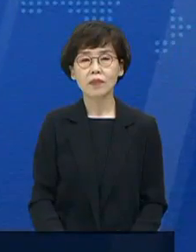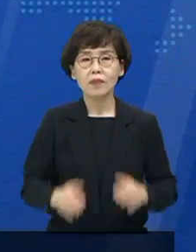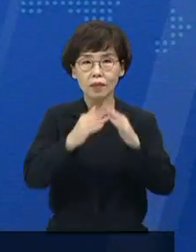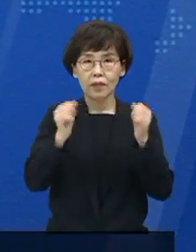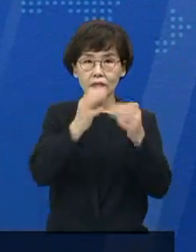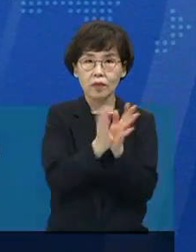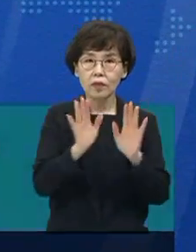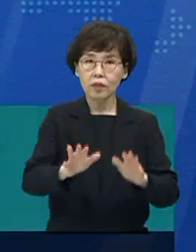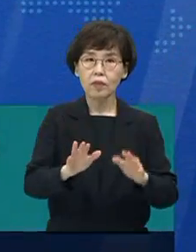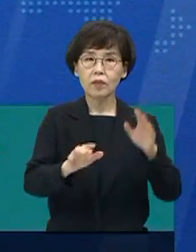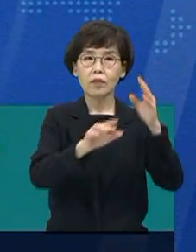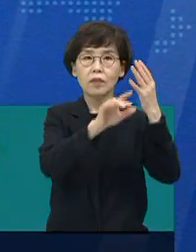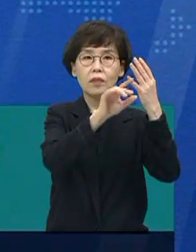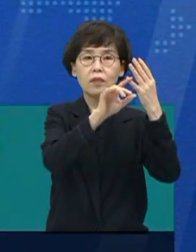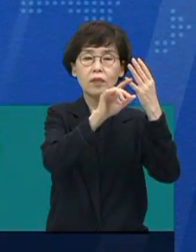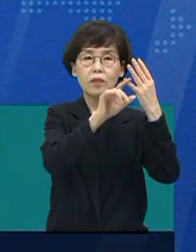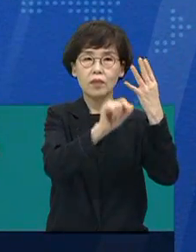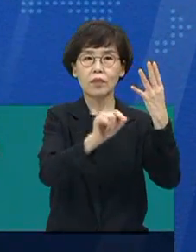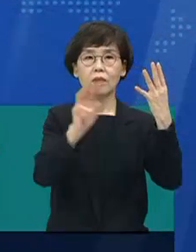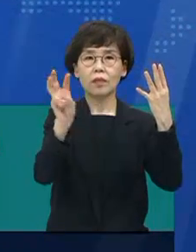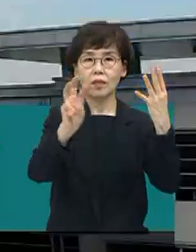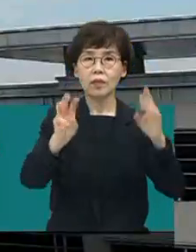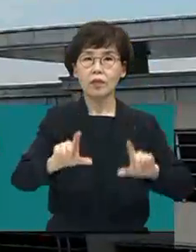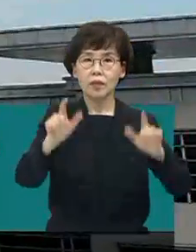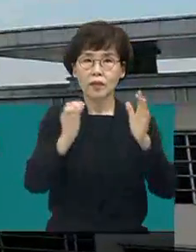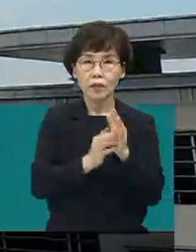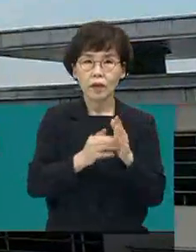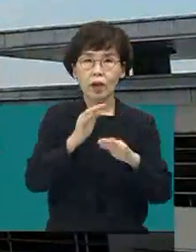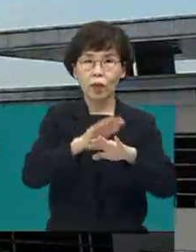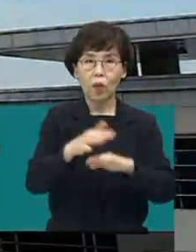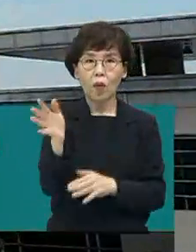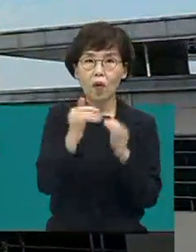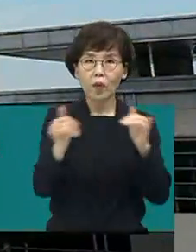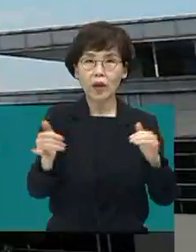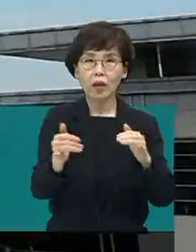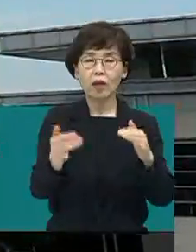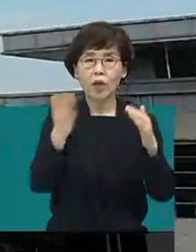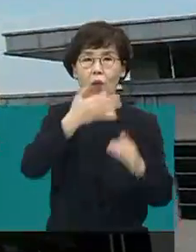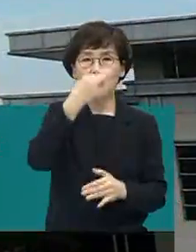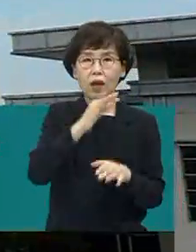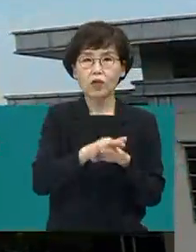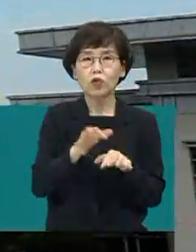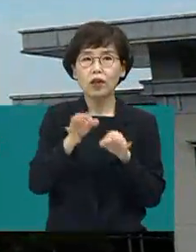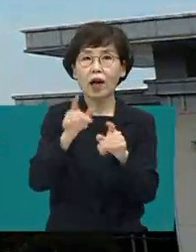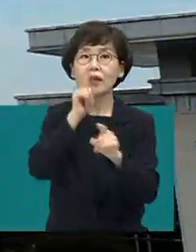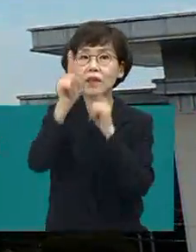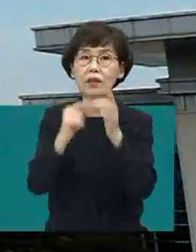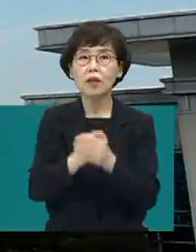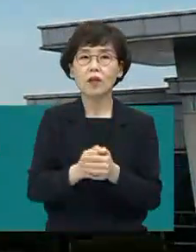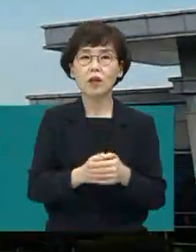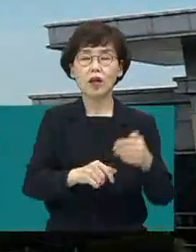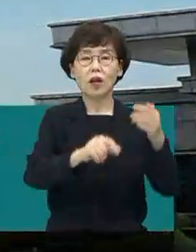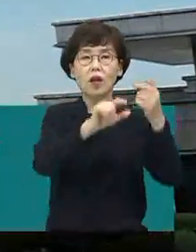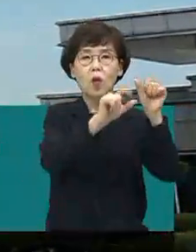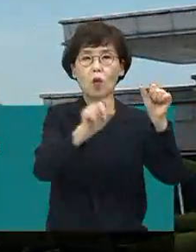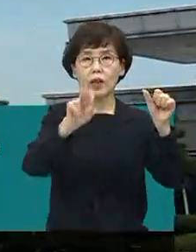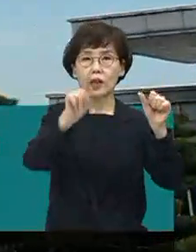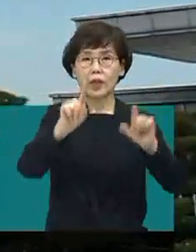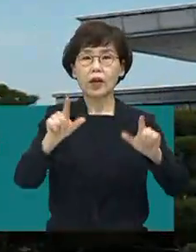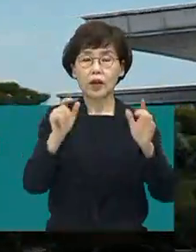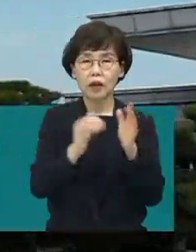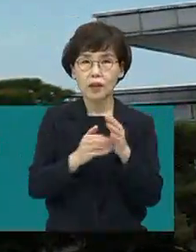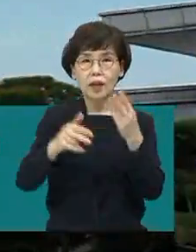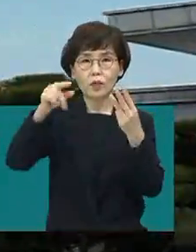전라북도가 오는 30일까지 농어민 공익 수당 의 신청기간을 다음달 21일까지 3주 연장 했습니다